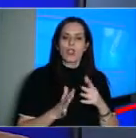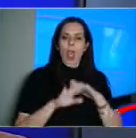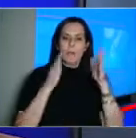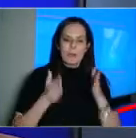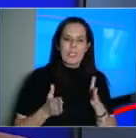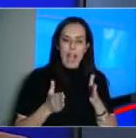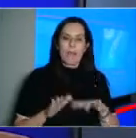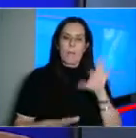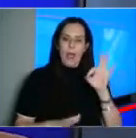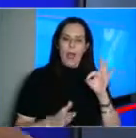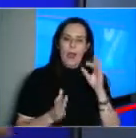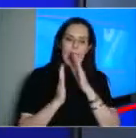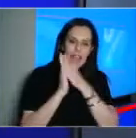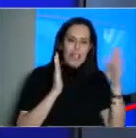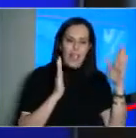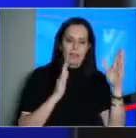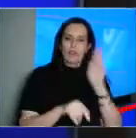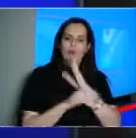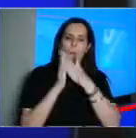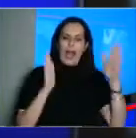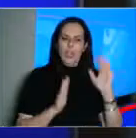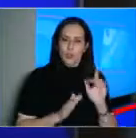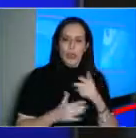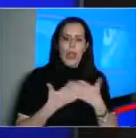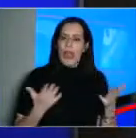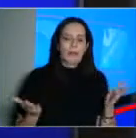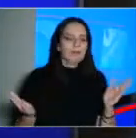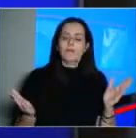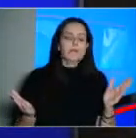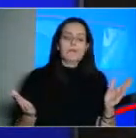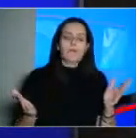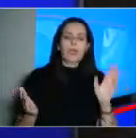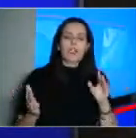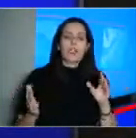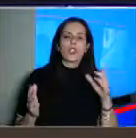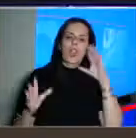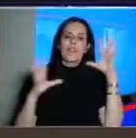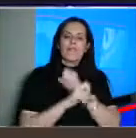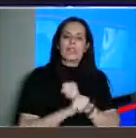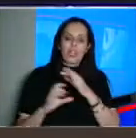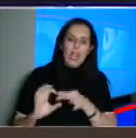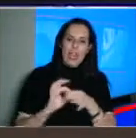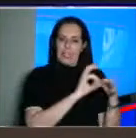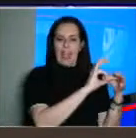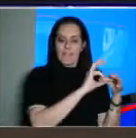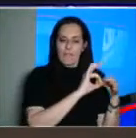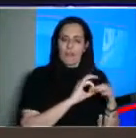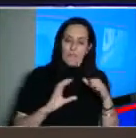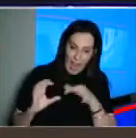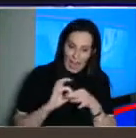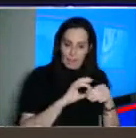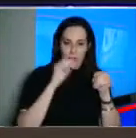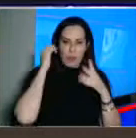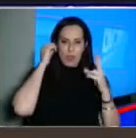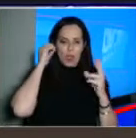שהממסד בחר לתעד ולגנוז בארכיונים שלו. אין אקדח מעשן, יש הלך רוח, אוקיי. יש רצף. כן, רוח מפקד. והלך הרוח, זה